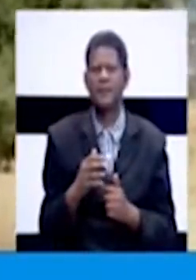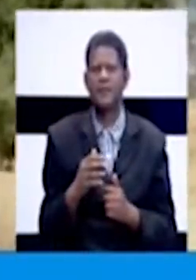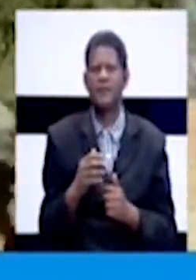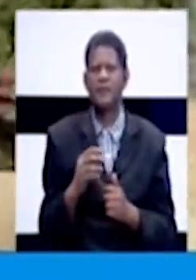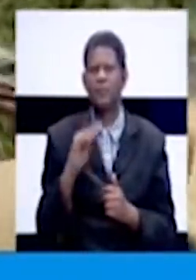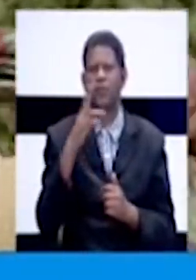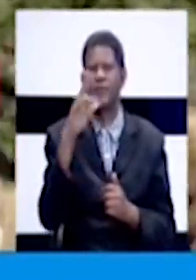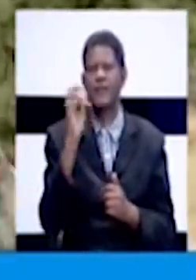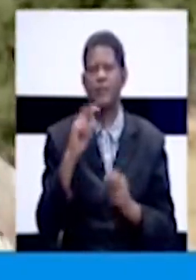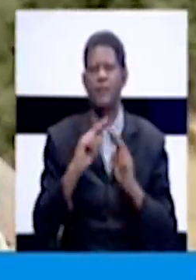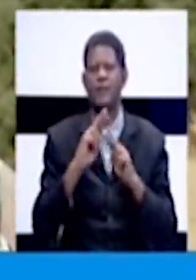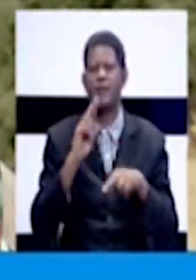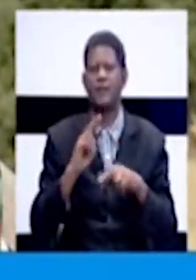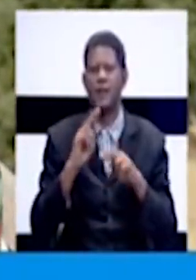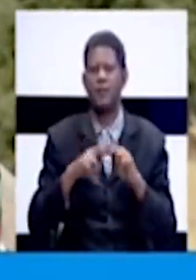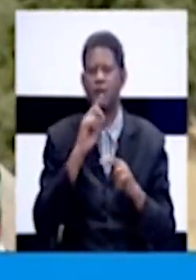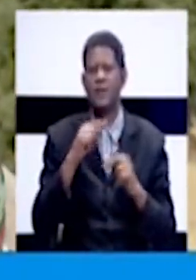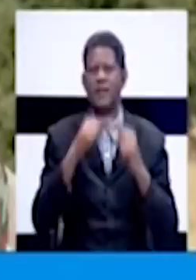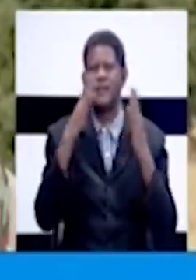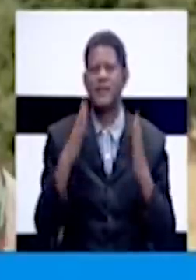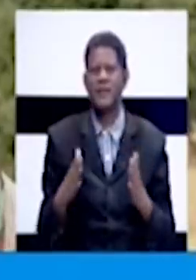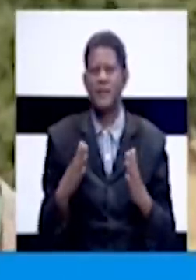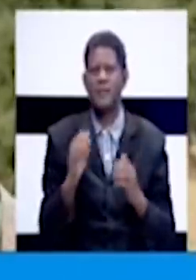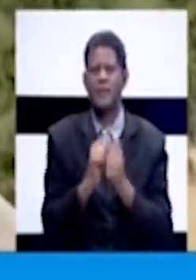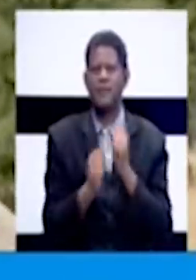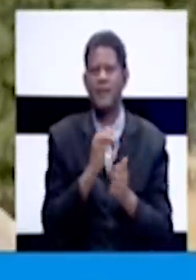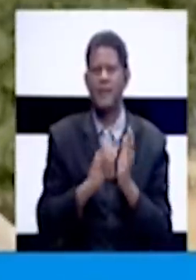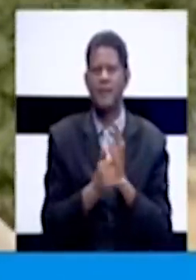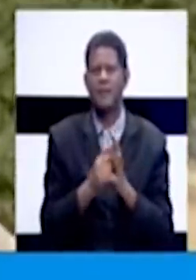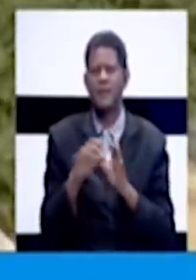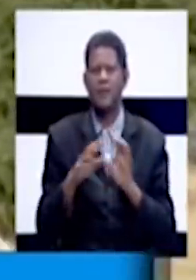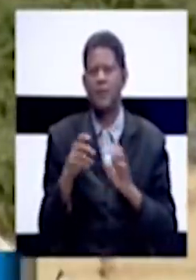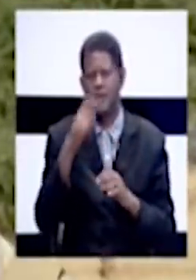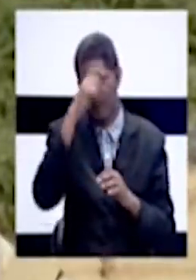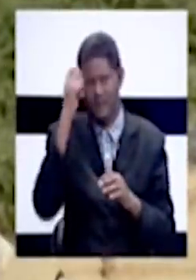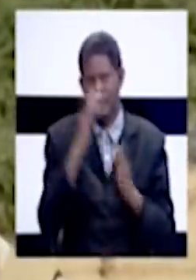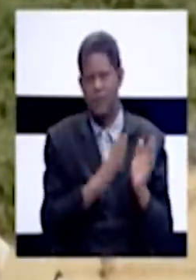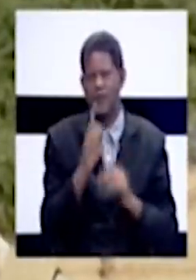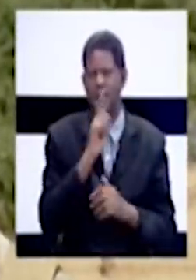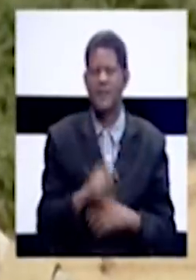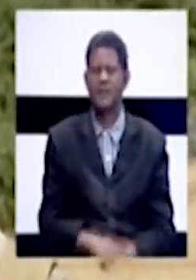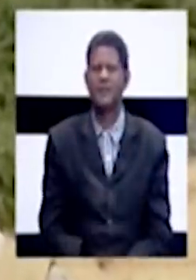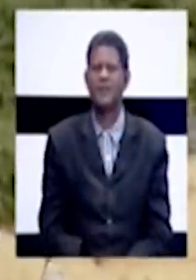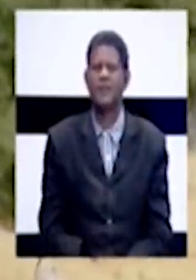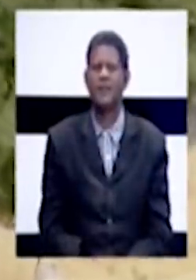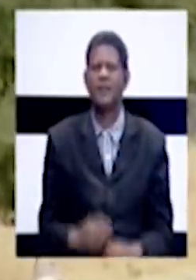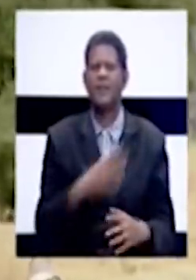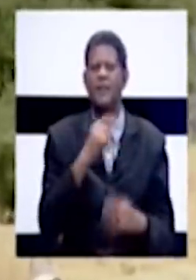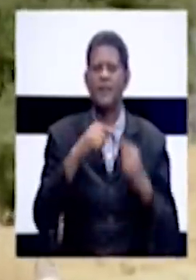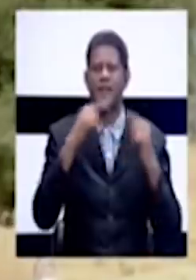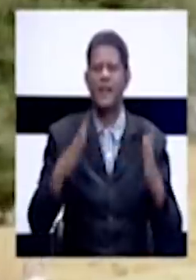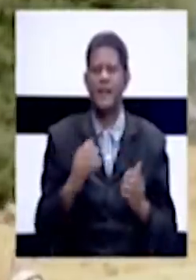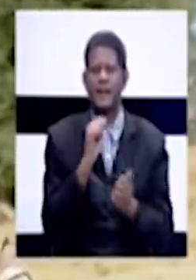مرت مدتي نعي ياو نسأل أي من مساس دمو دين قرط عريلنا دلوقتي نام نا نسأل أي دم